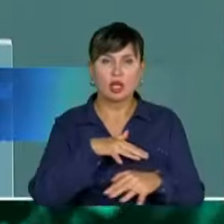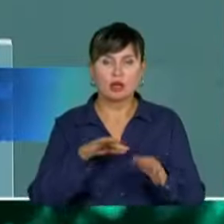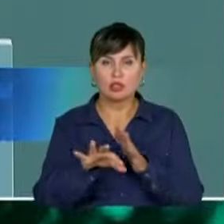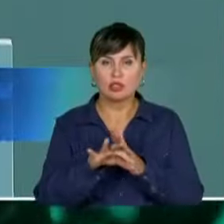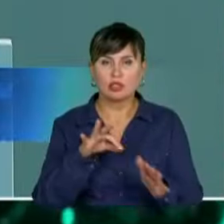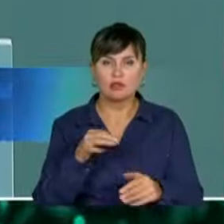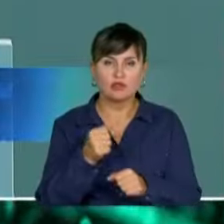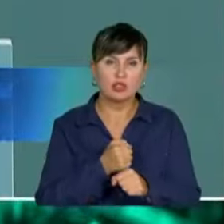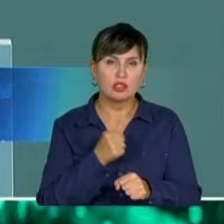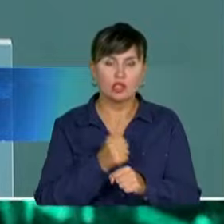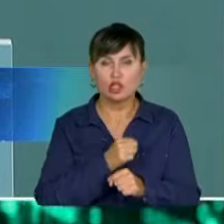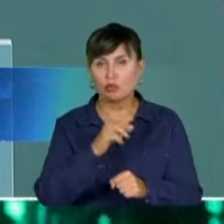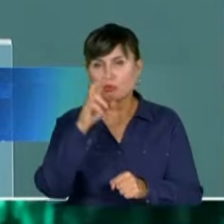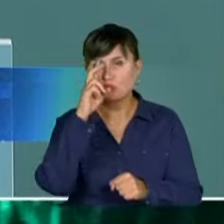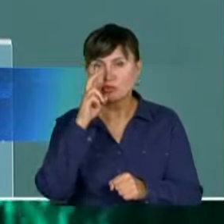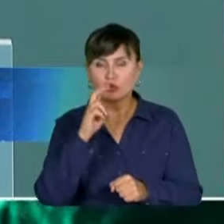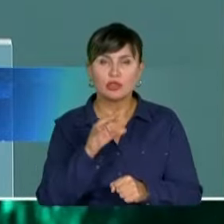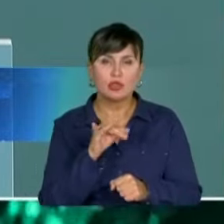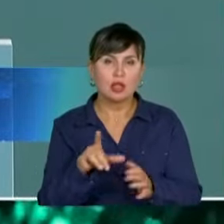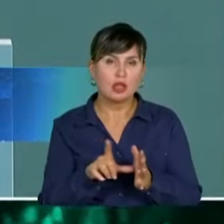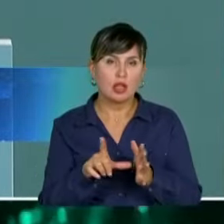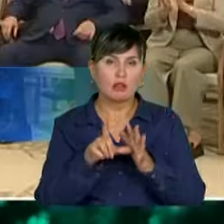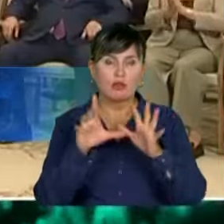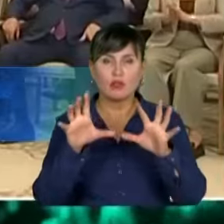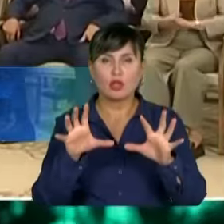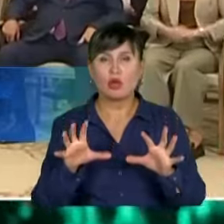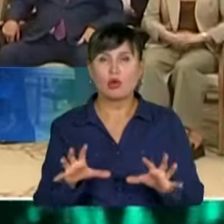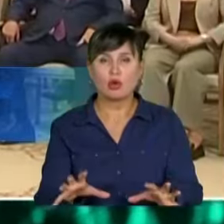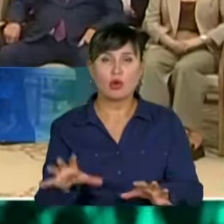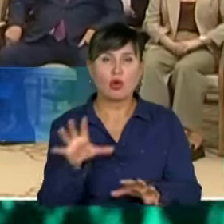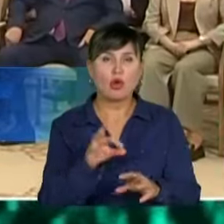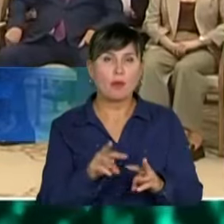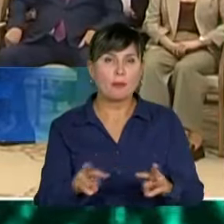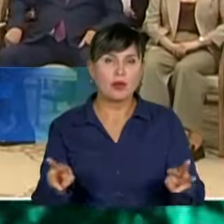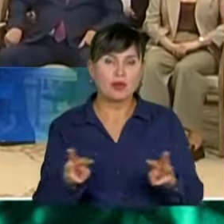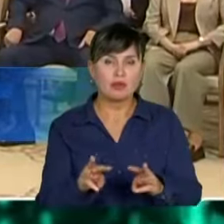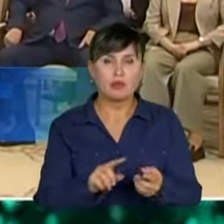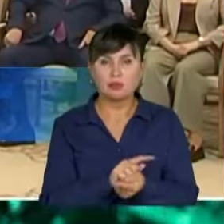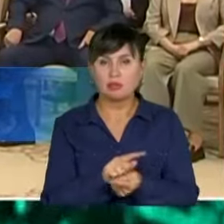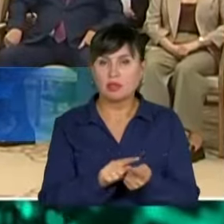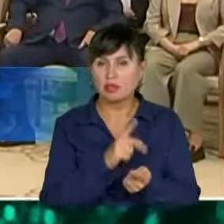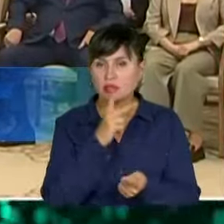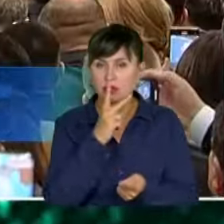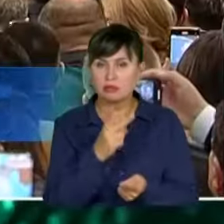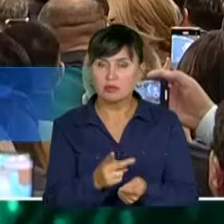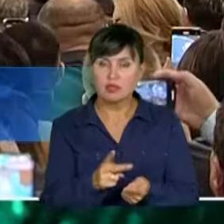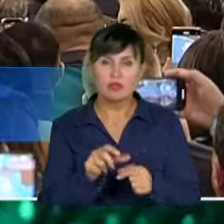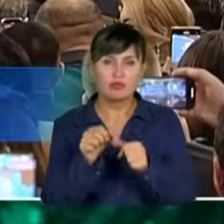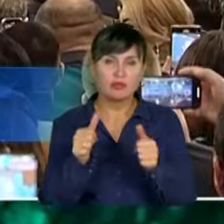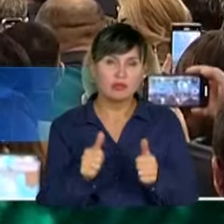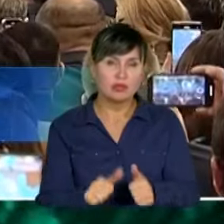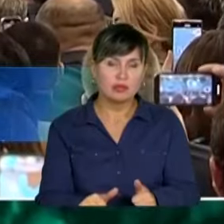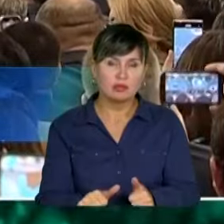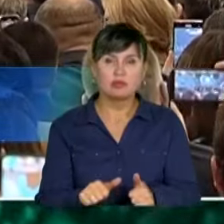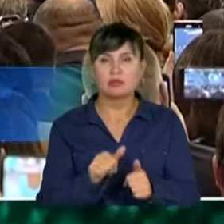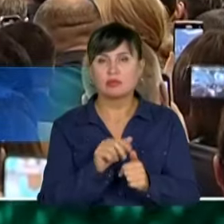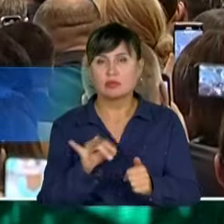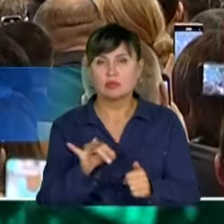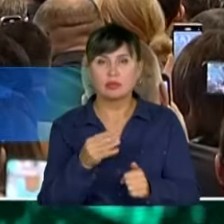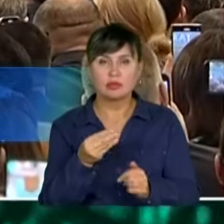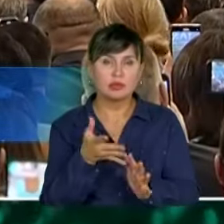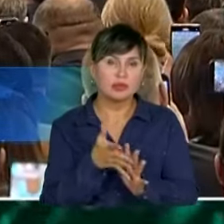в разработке бюджетного и налогового кодексов. А правительству следует пересмотреть механизм формирования и расходования бюджета